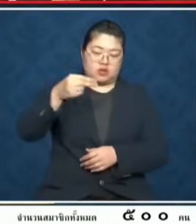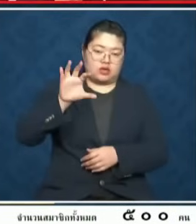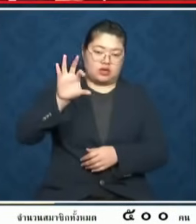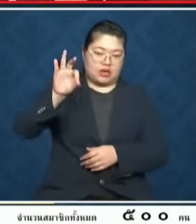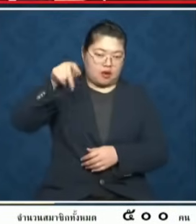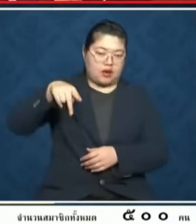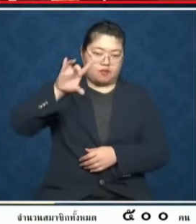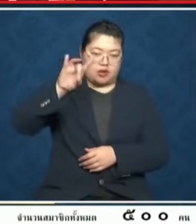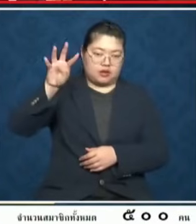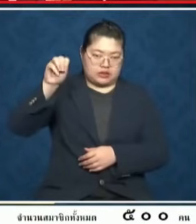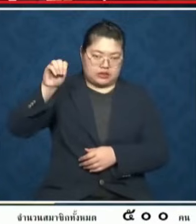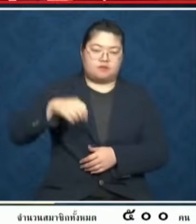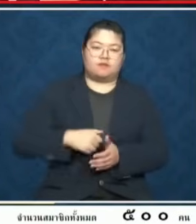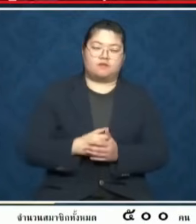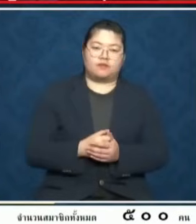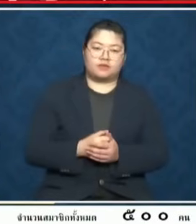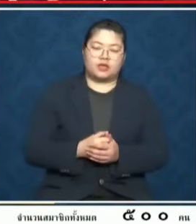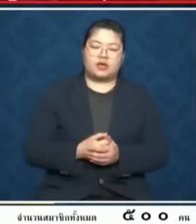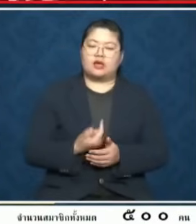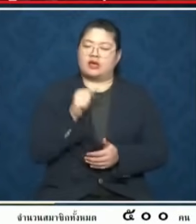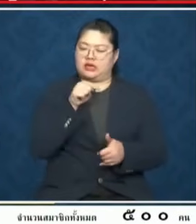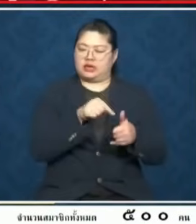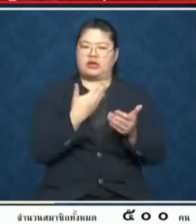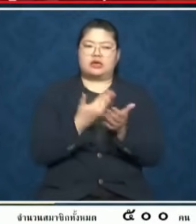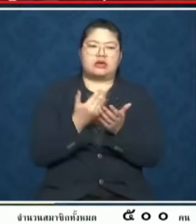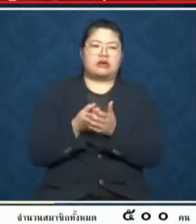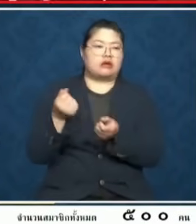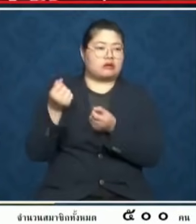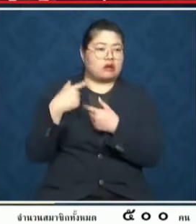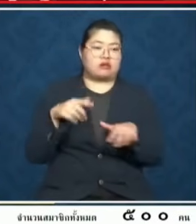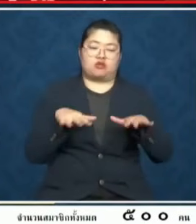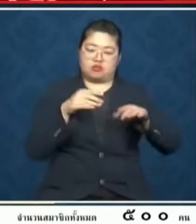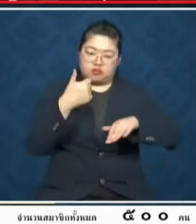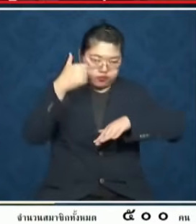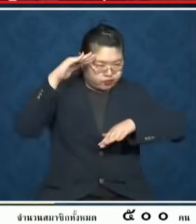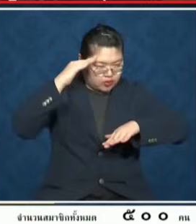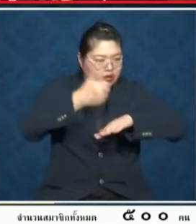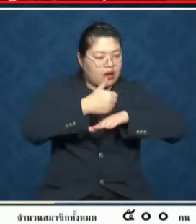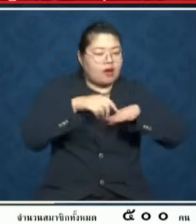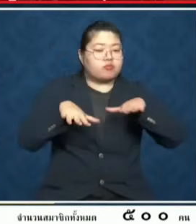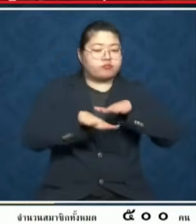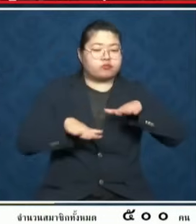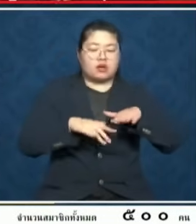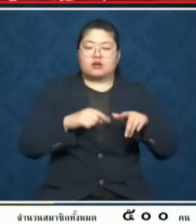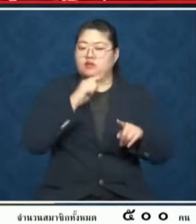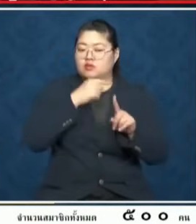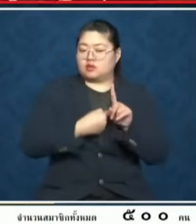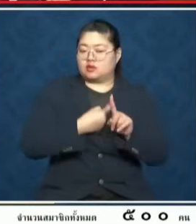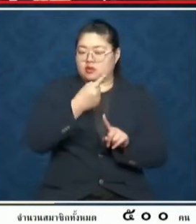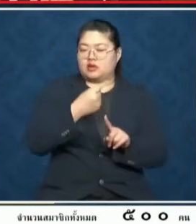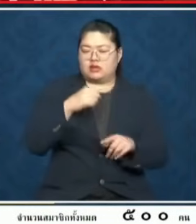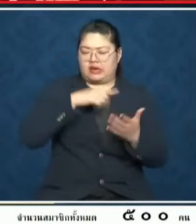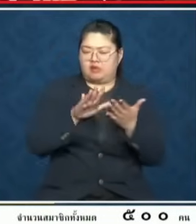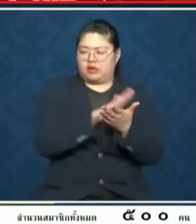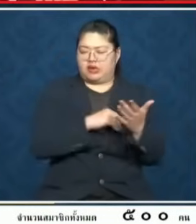1298 40บาทค่ะและนี่คือค่าตอบแทนในระดับที่ต่ำสุดแล้วนั่นเท่ากับว่า 1เดือนนะคะประเทศไทย